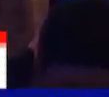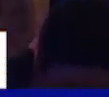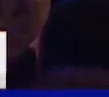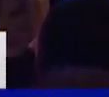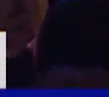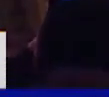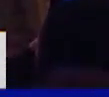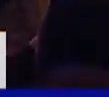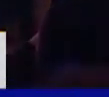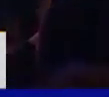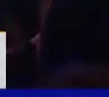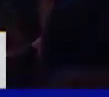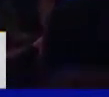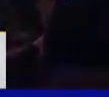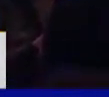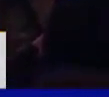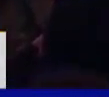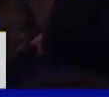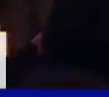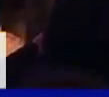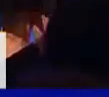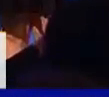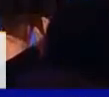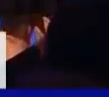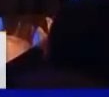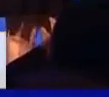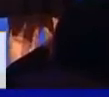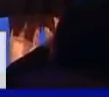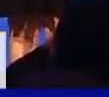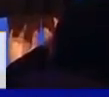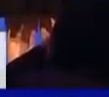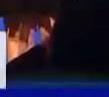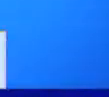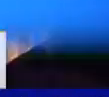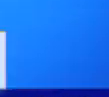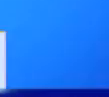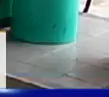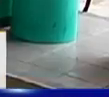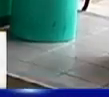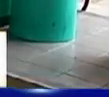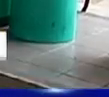Zon perdagangan bebas digital, era baru e-dagang.